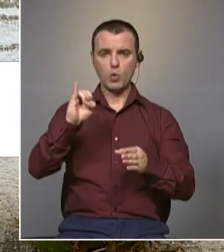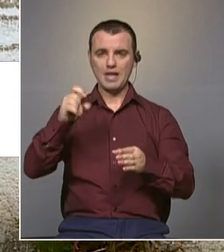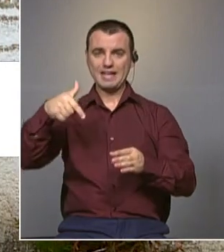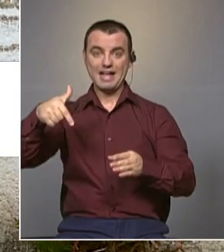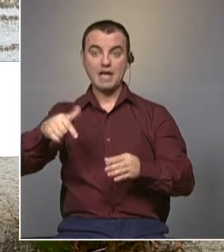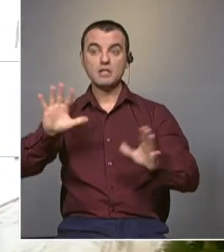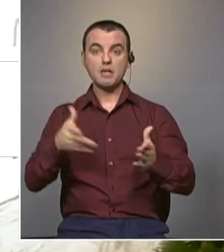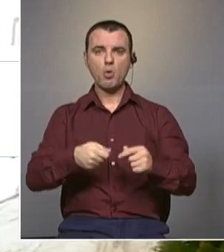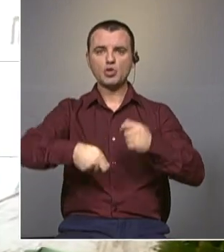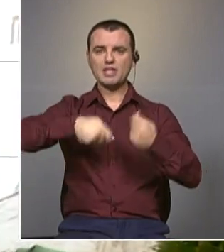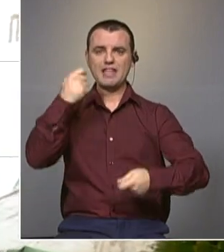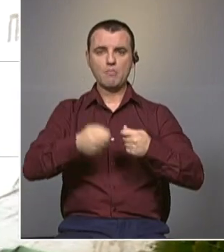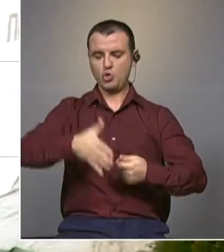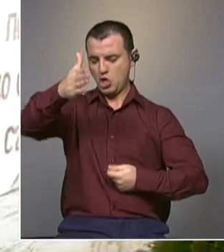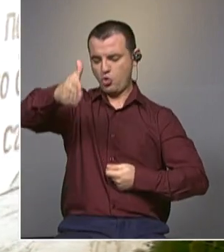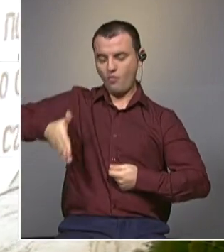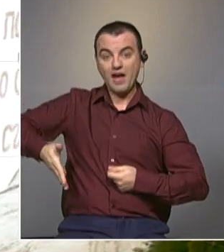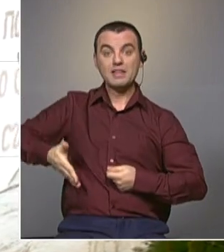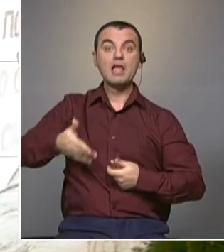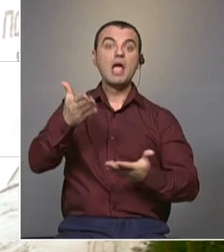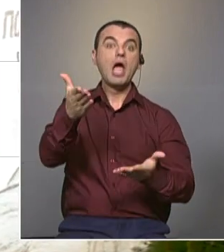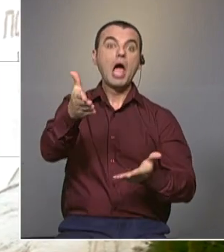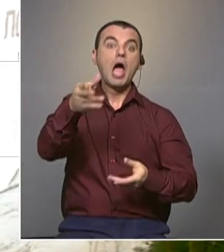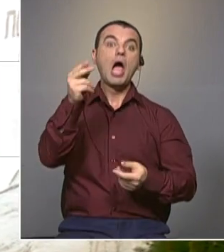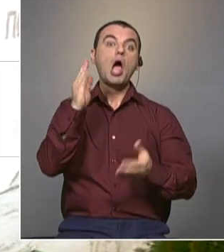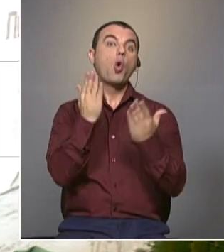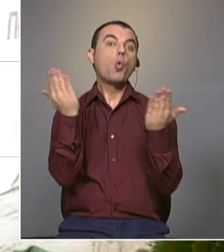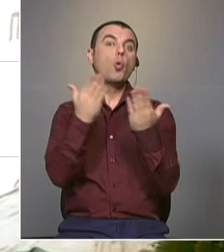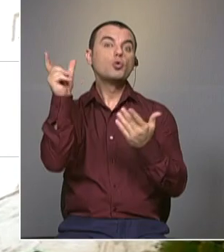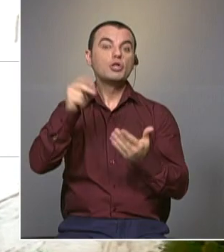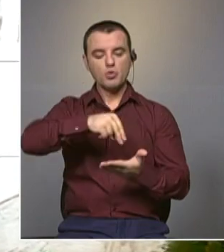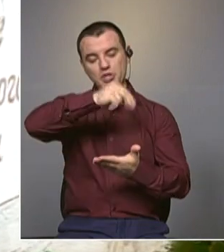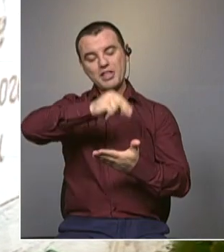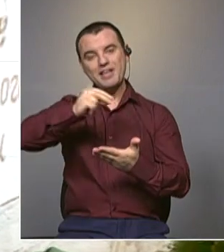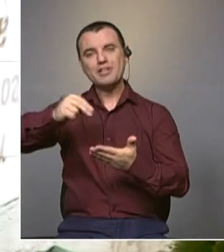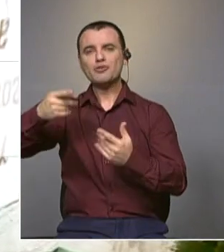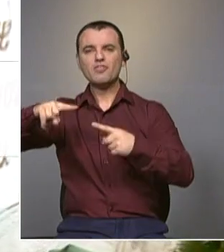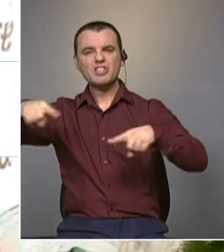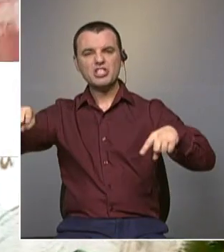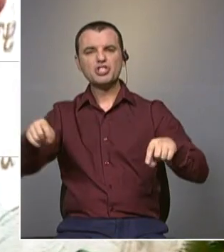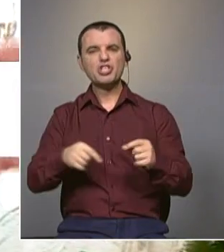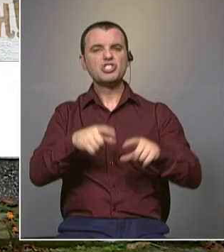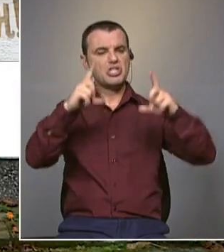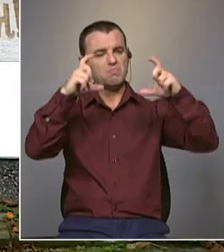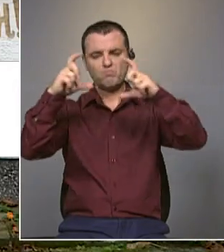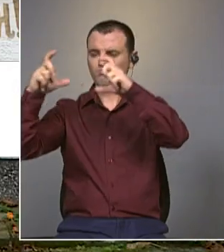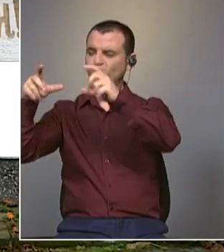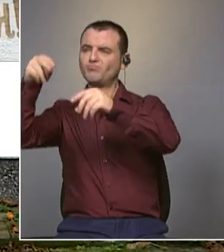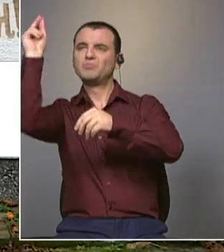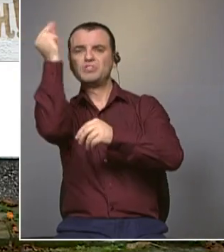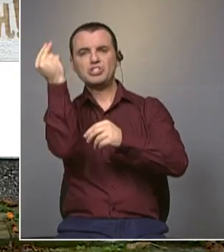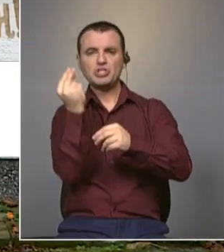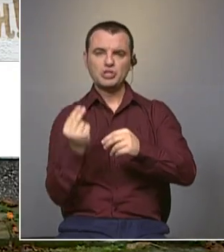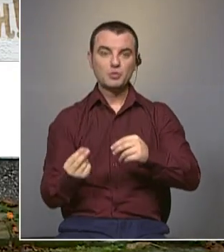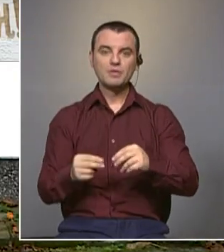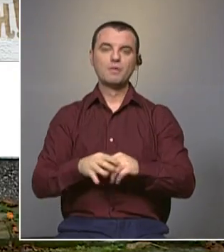различни сюжети. Каза, аз искам овчарче, да съм бил малък, понеже така ми е професията. Цял живот